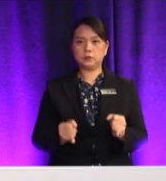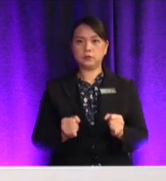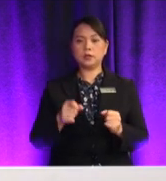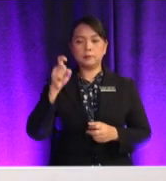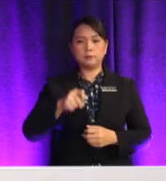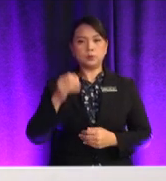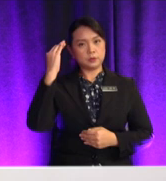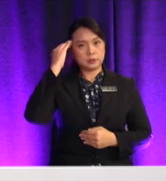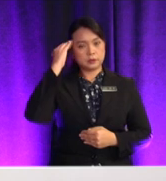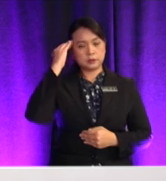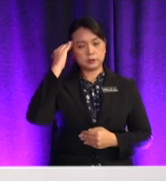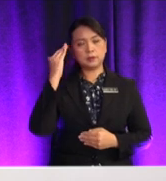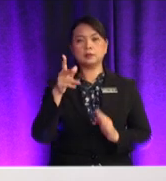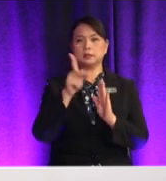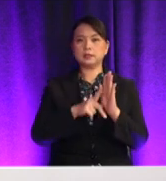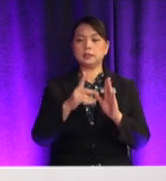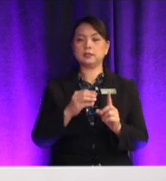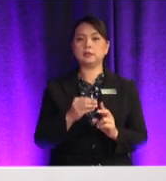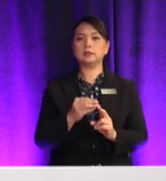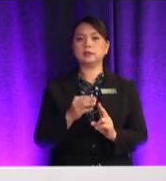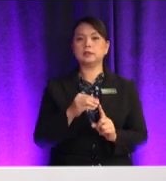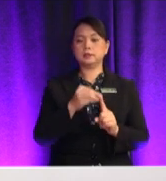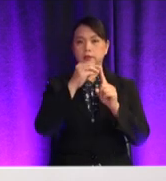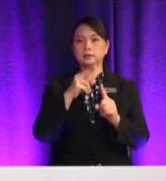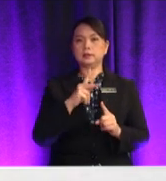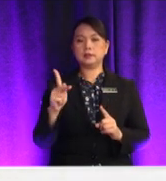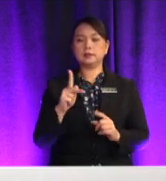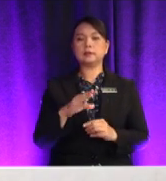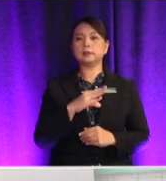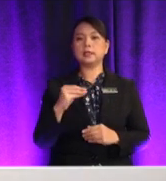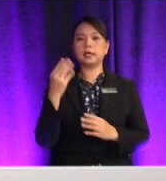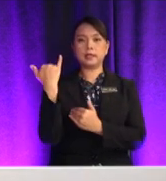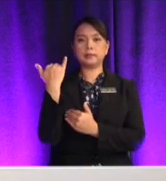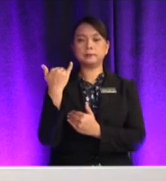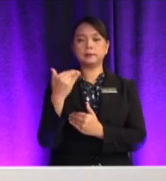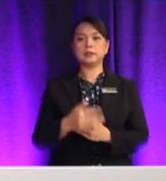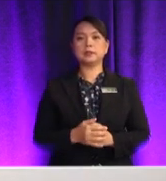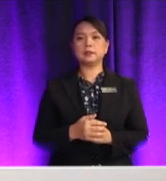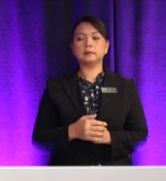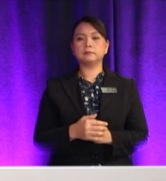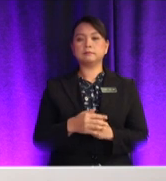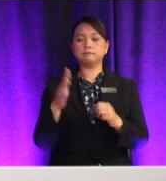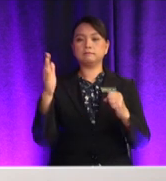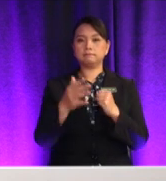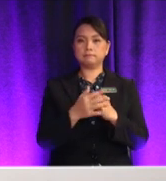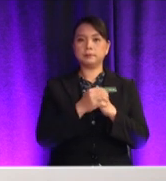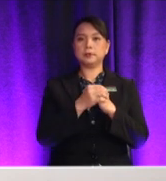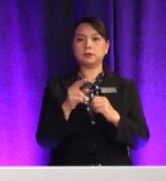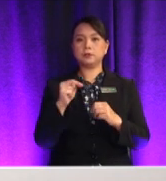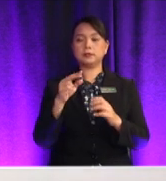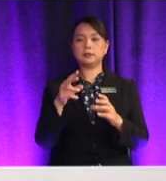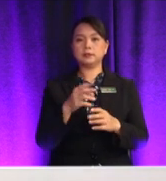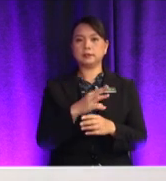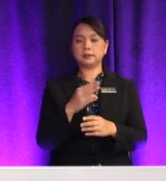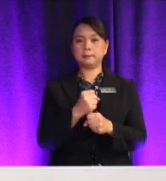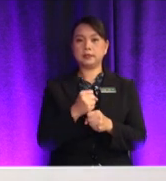menerima keunikan rakyat Malaysia agar perpaduan dan keamanan dapat dikekalkan. Dengan ini, semua pihak dapat hidup dengan